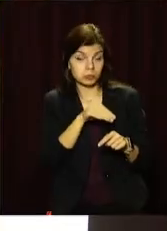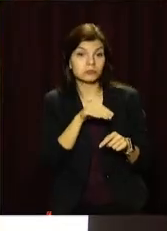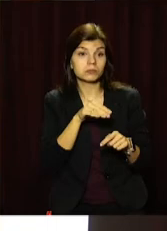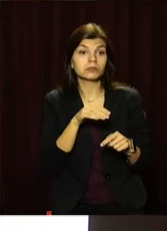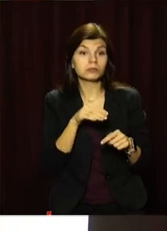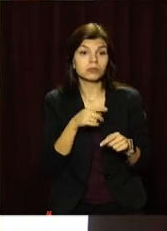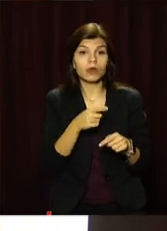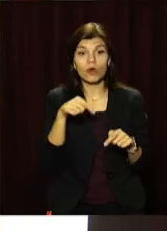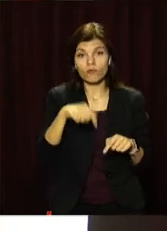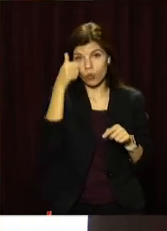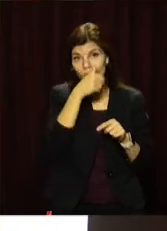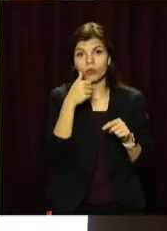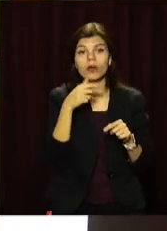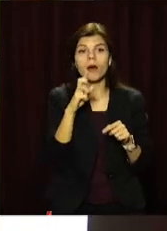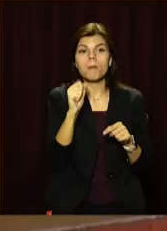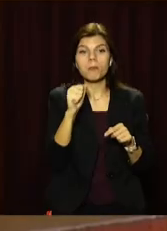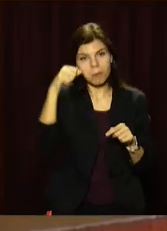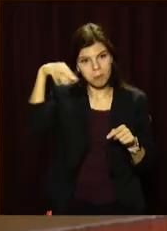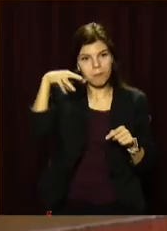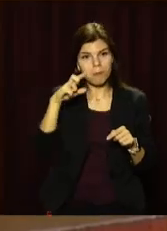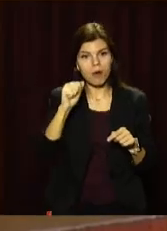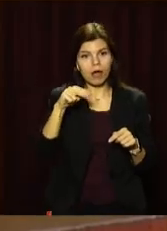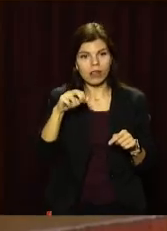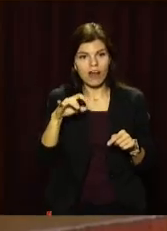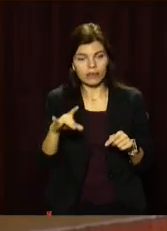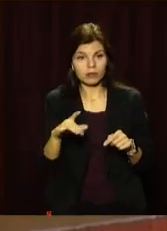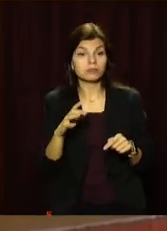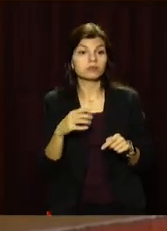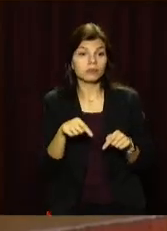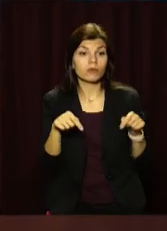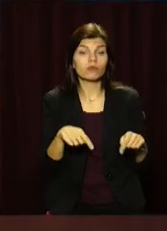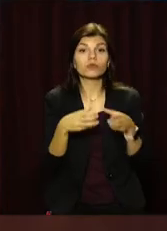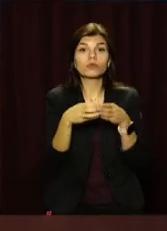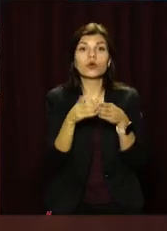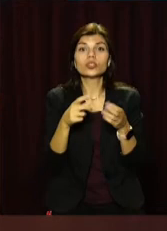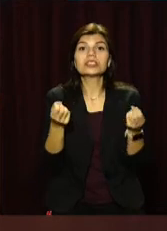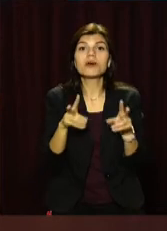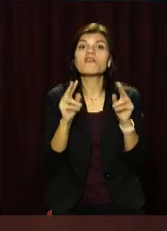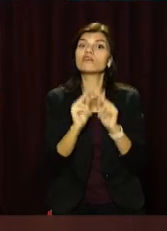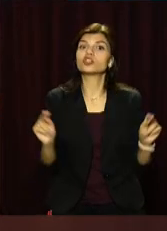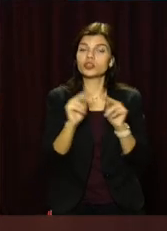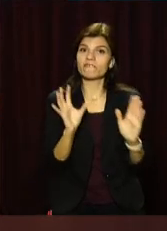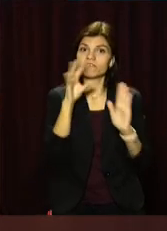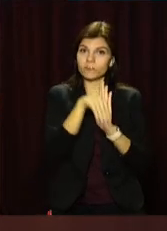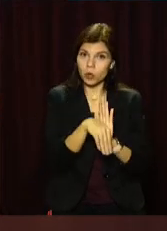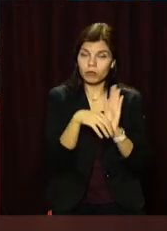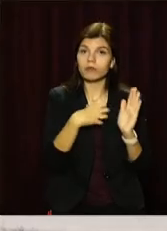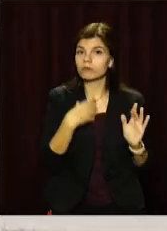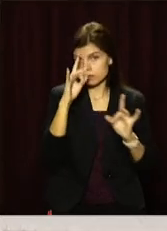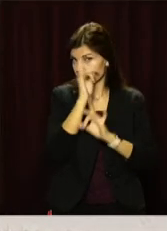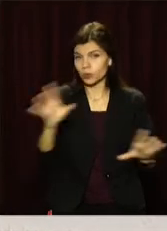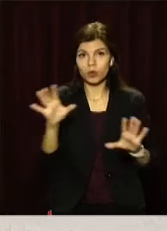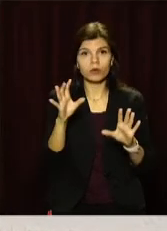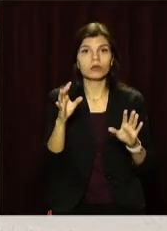року активно обирали майбутні бакалаври. До десятки популярних також увійшла спеціальність «Вчитель». У переліку